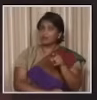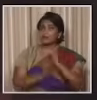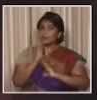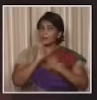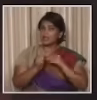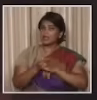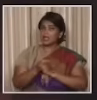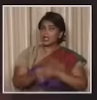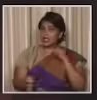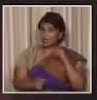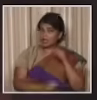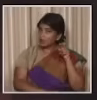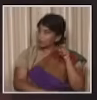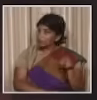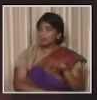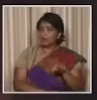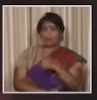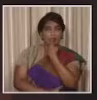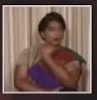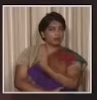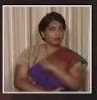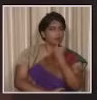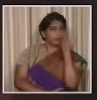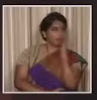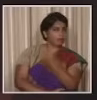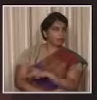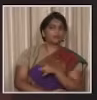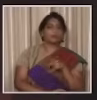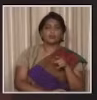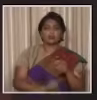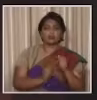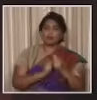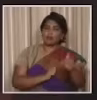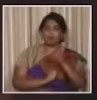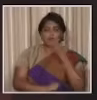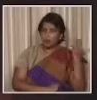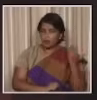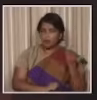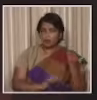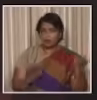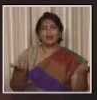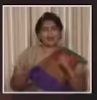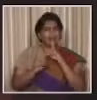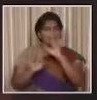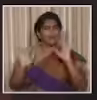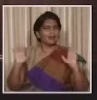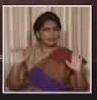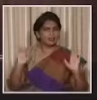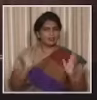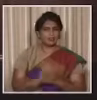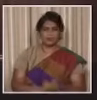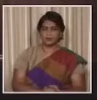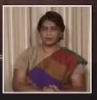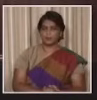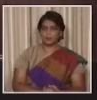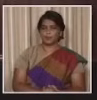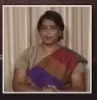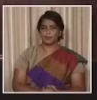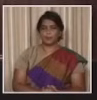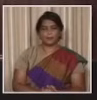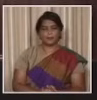අමාත්‍යංශයේ ලේකම්තුමාට ඒ නියෝගය මගහැරලා විභාගයේදී ගන්න. ඒකයි මම අහන්නේ. විභාගයේදී ගන්න.